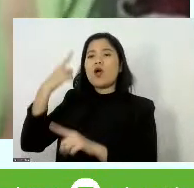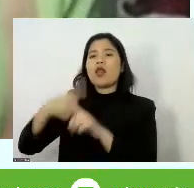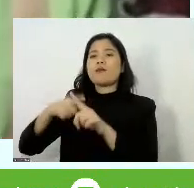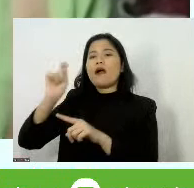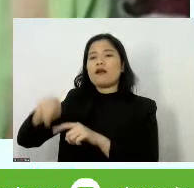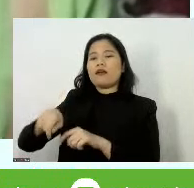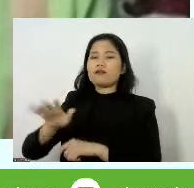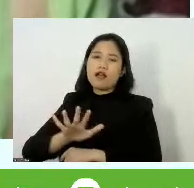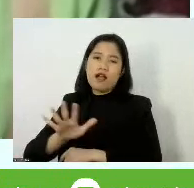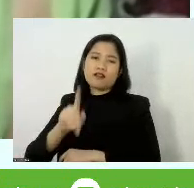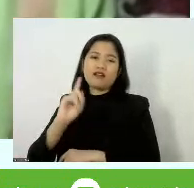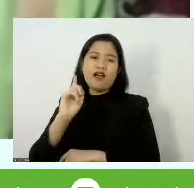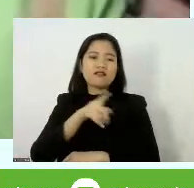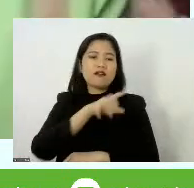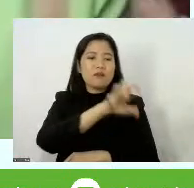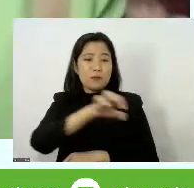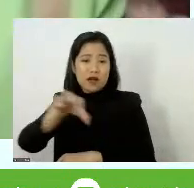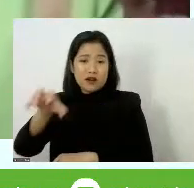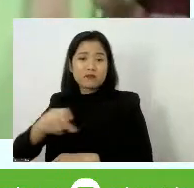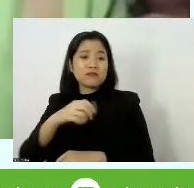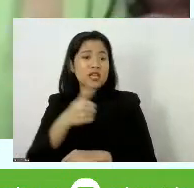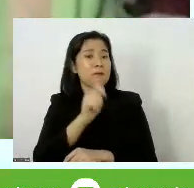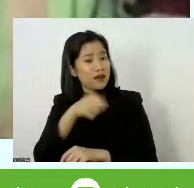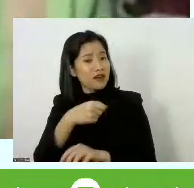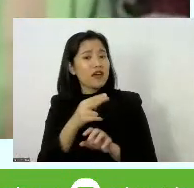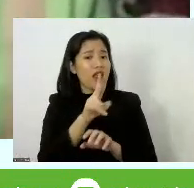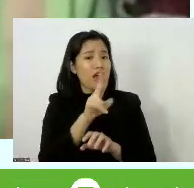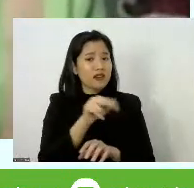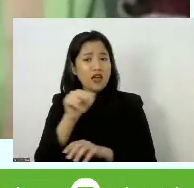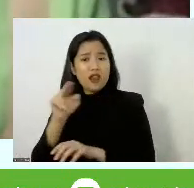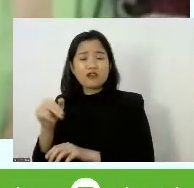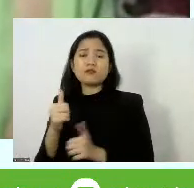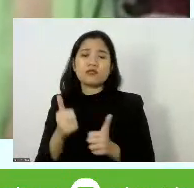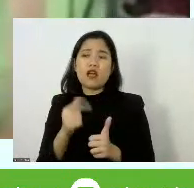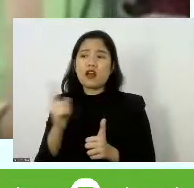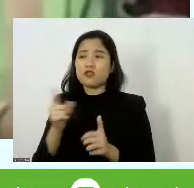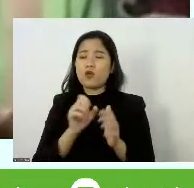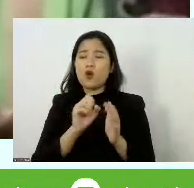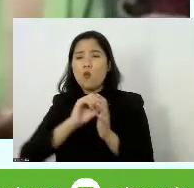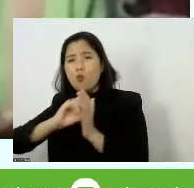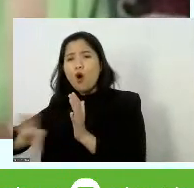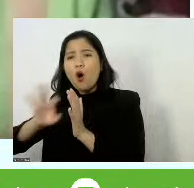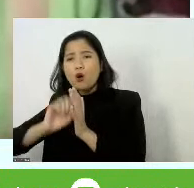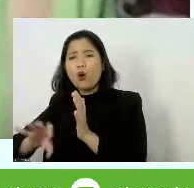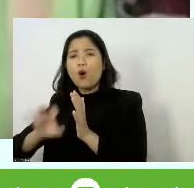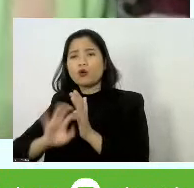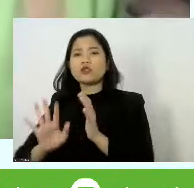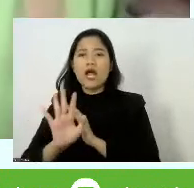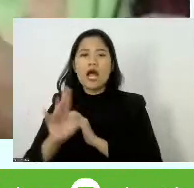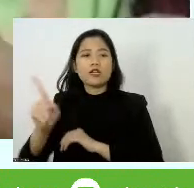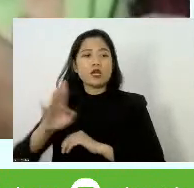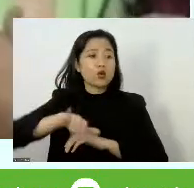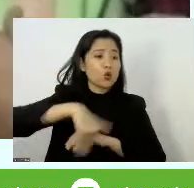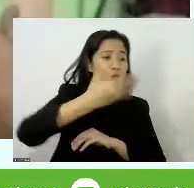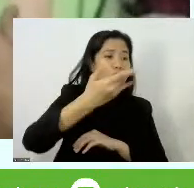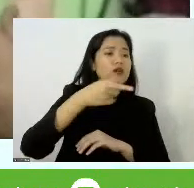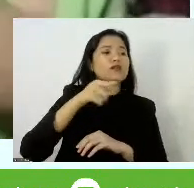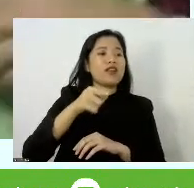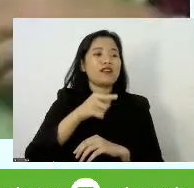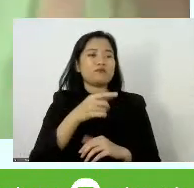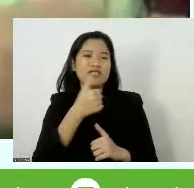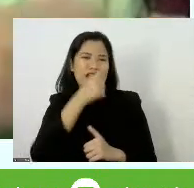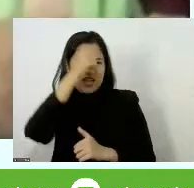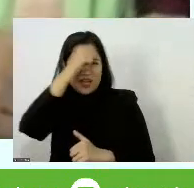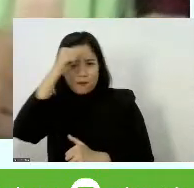Banyak lo barang-barang yang kita bisa pakai lagi nggak harus boros kayak gitu di-like di luar kita menyelamatkan lingkungan kita juga saving money